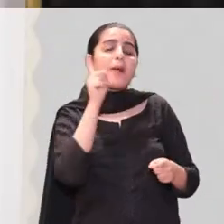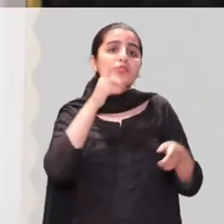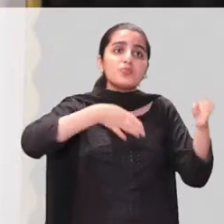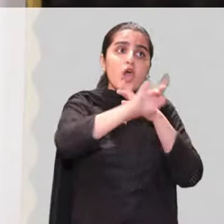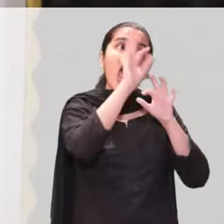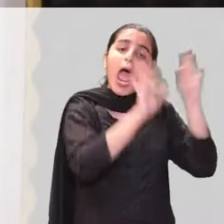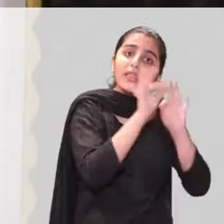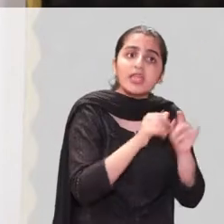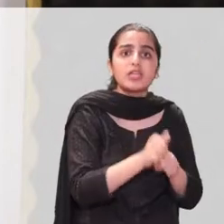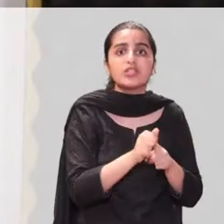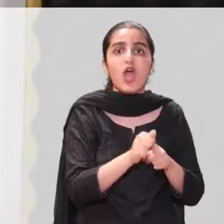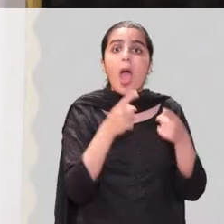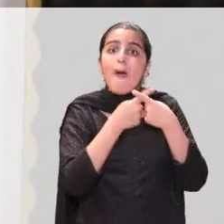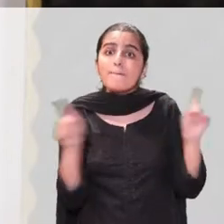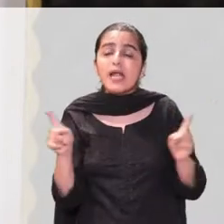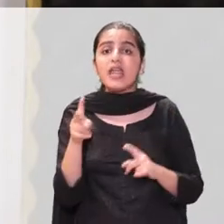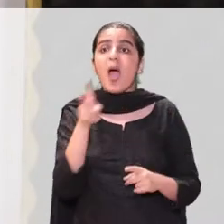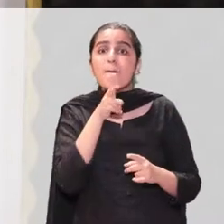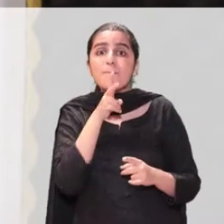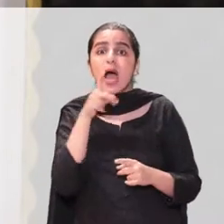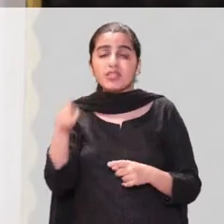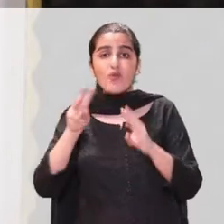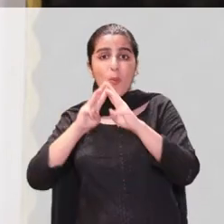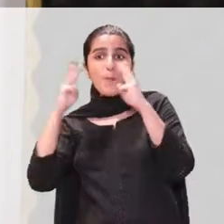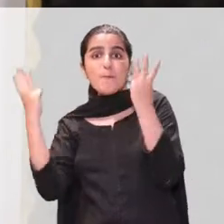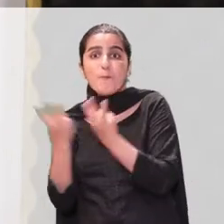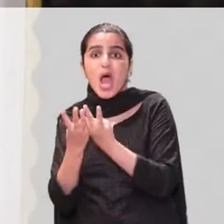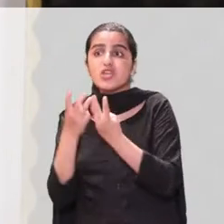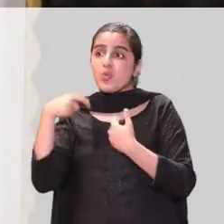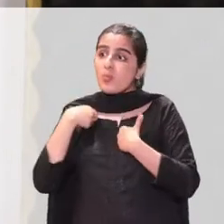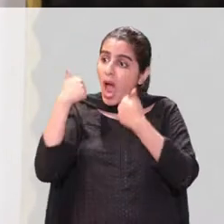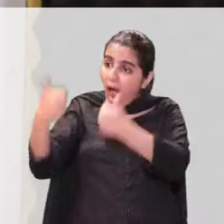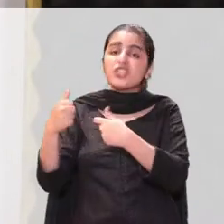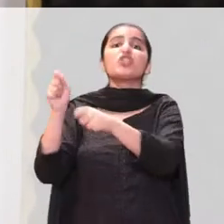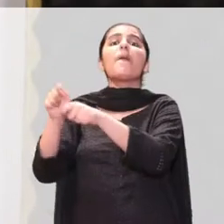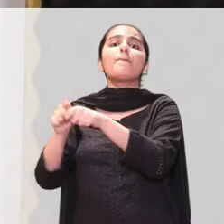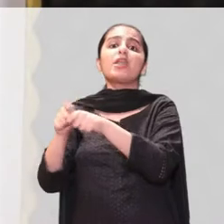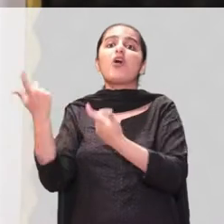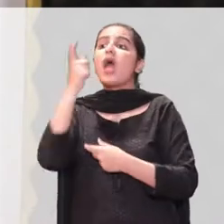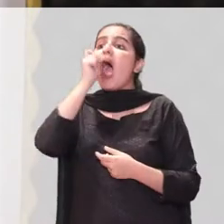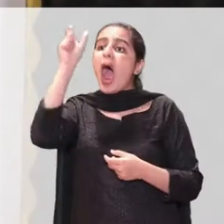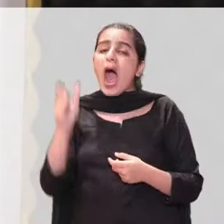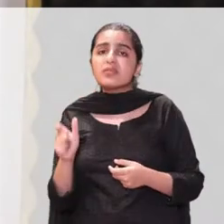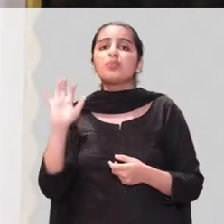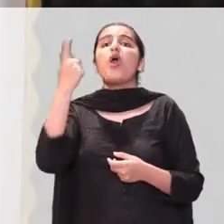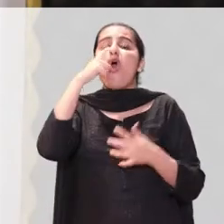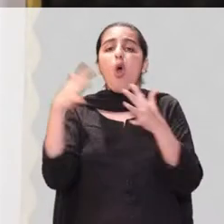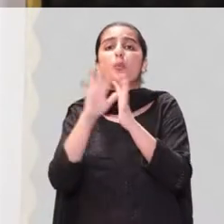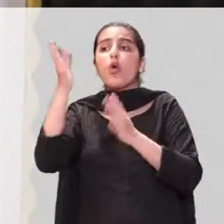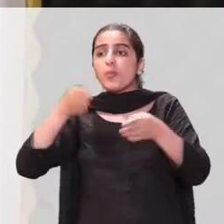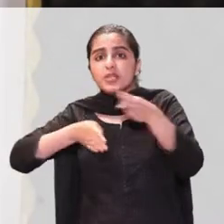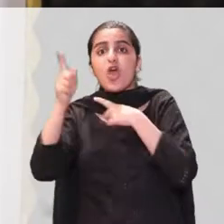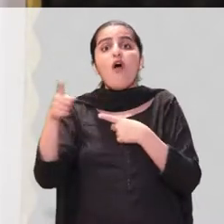अपने आप बाहर निकल वृहत क्रिएटिंग बड़ी कम ग्रुप होती है कि मोक्ष अरे को ही हम इतना अकाउंट पर रखें कि कोई भी मर्द